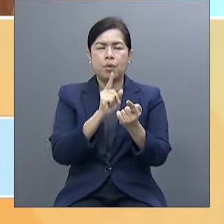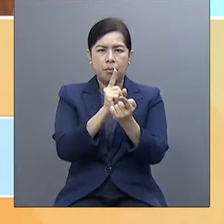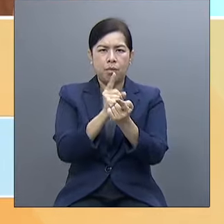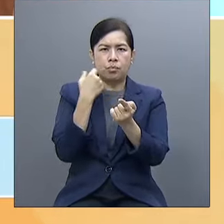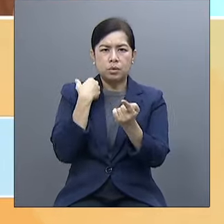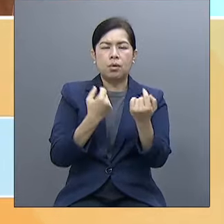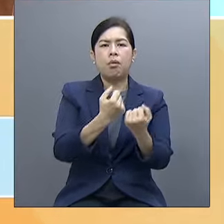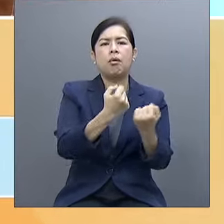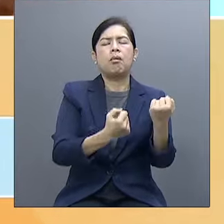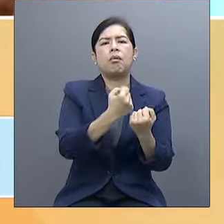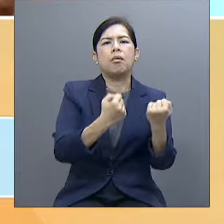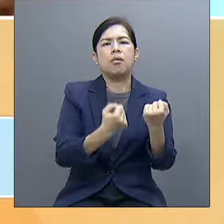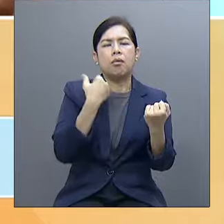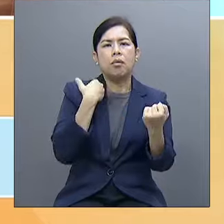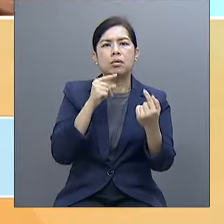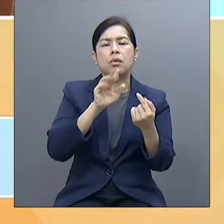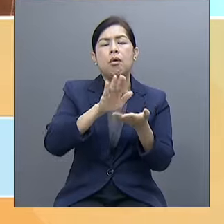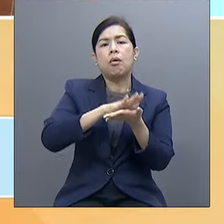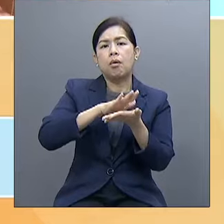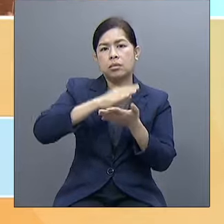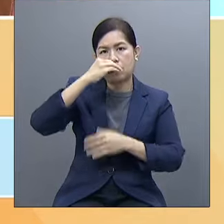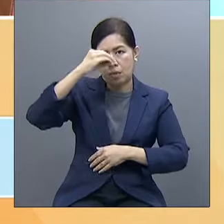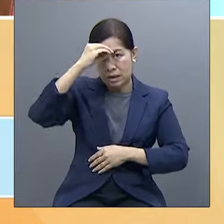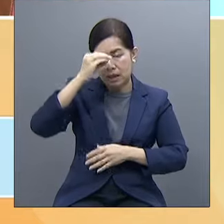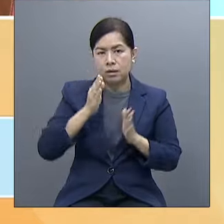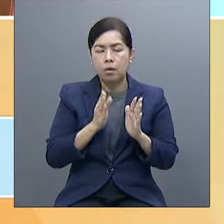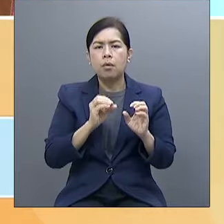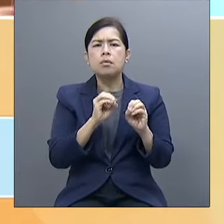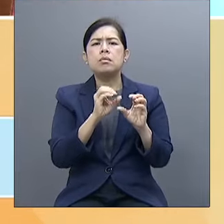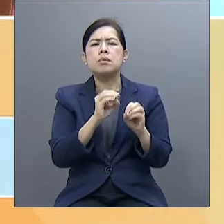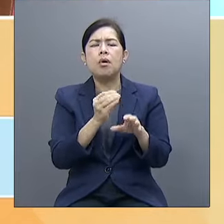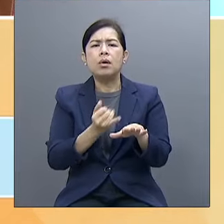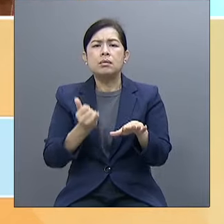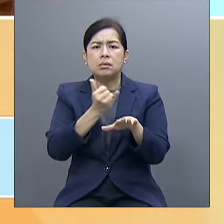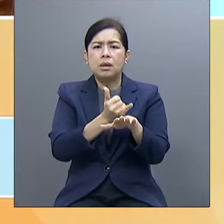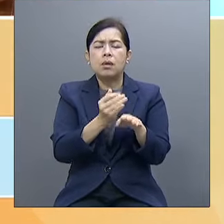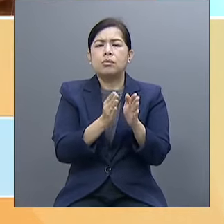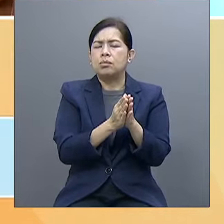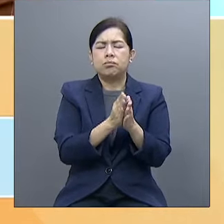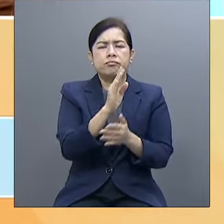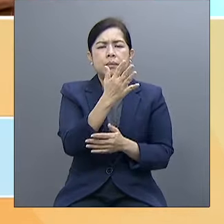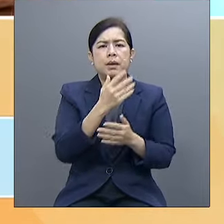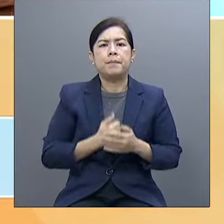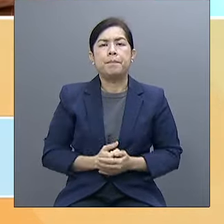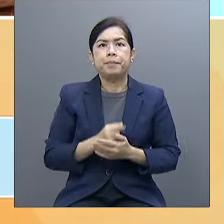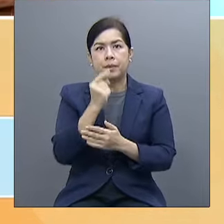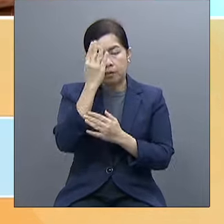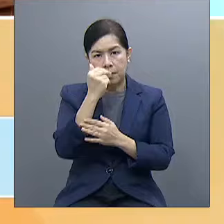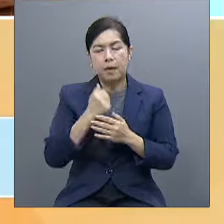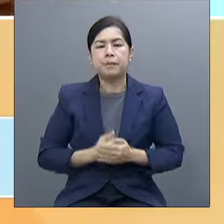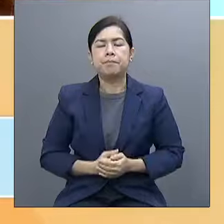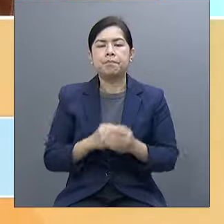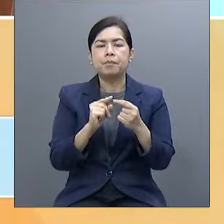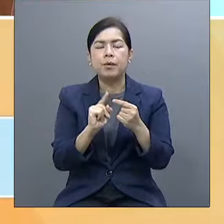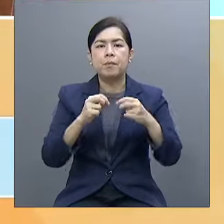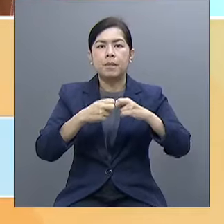ครูไปด้วย ใช่ค่ะ ทำไมก็ต้องย้อนไปดูปัญหาว่าไม่ได้มีโอกาสที่ให้โรงเรียนจัดการได้โ